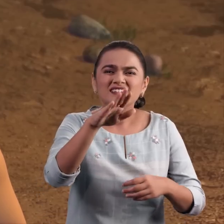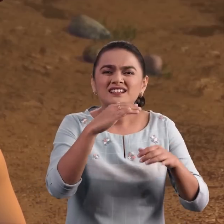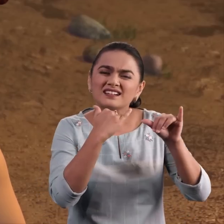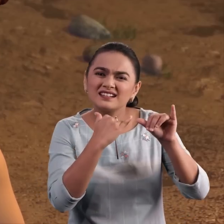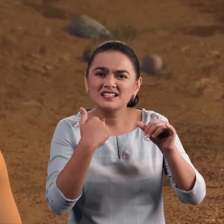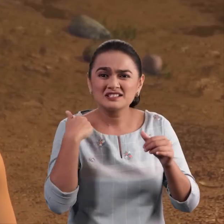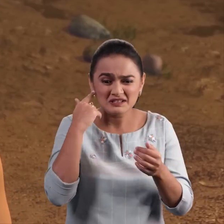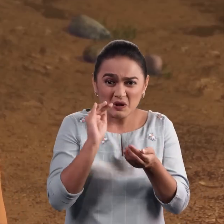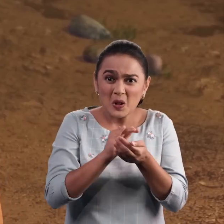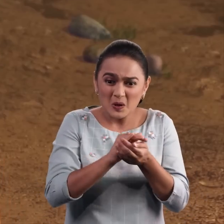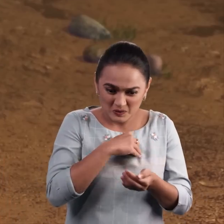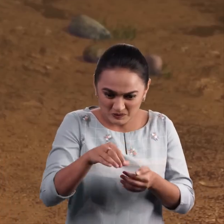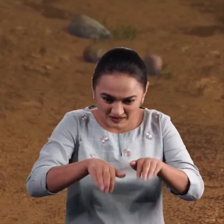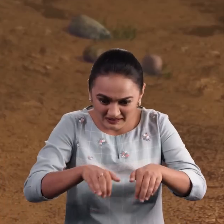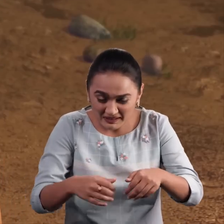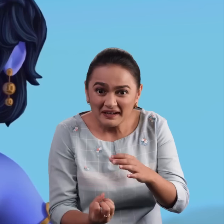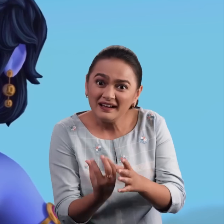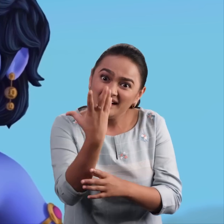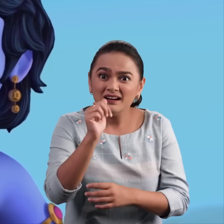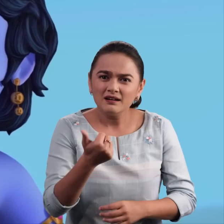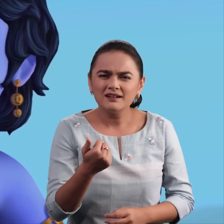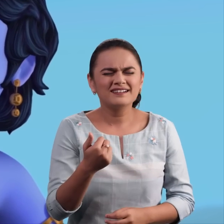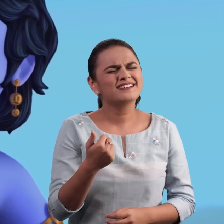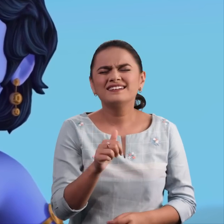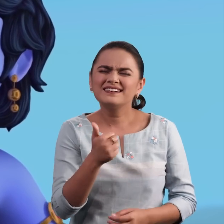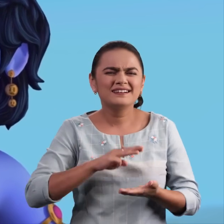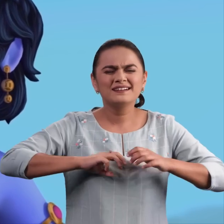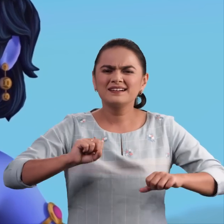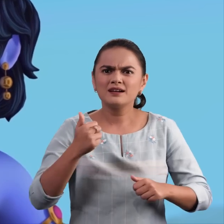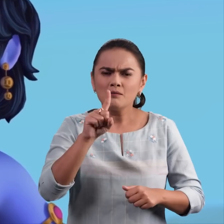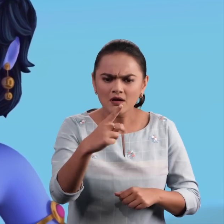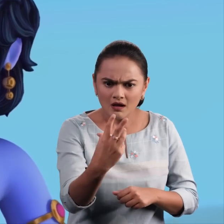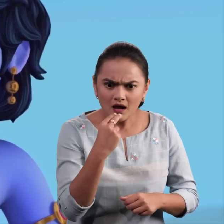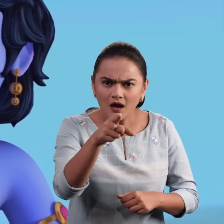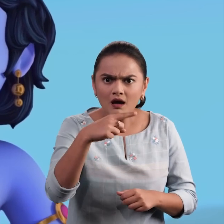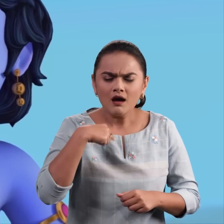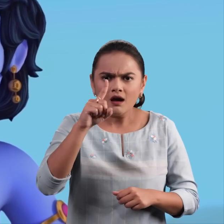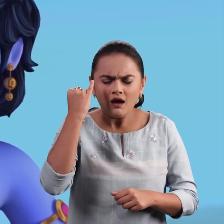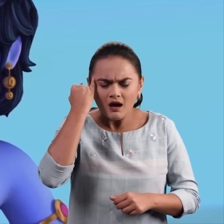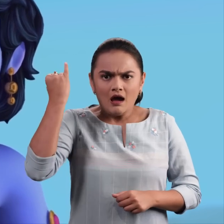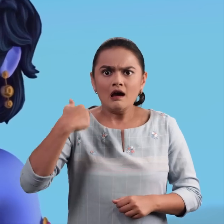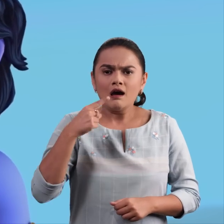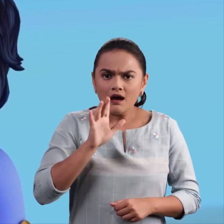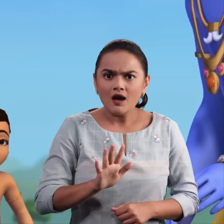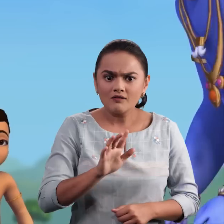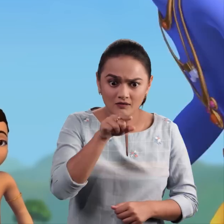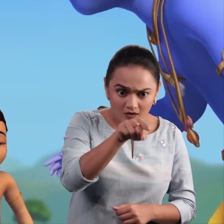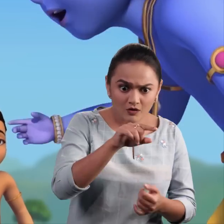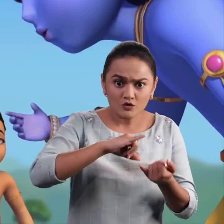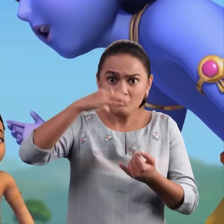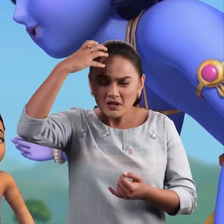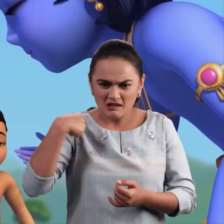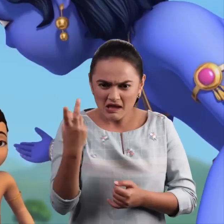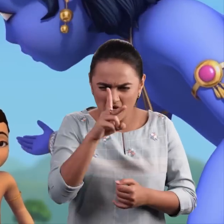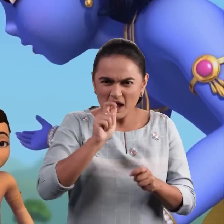कृष्णा, क्या हम लड्डुओं की भी खेती कर सकते हैं? नहीं मधु, पर तुम्हारे विचार से एक योजना सूझी है। तुम्हारे